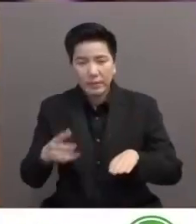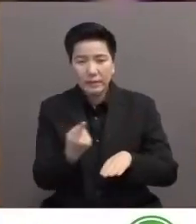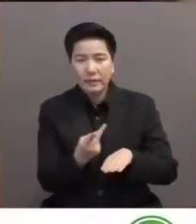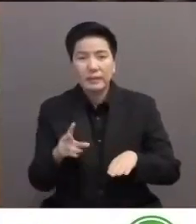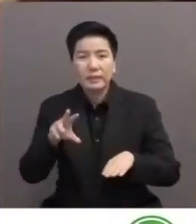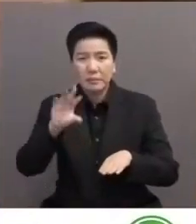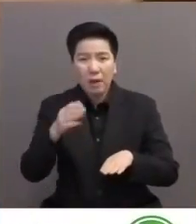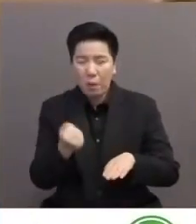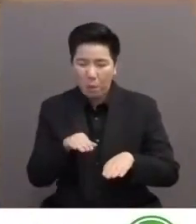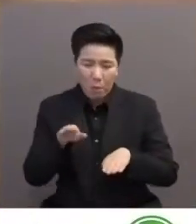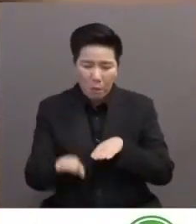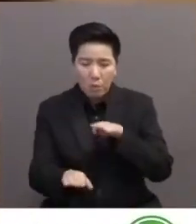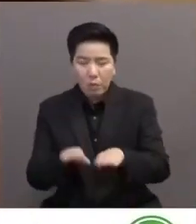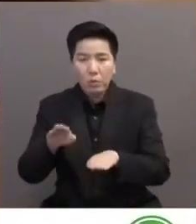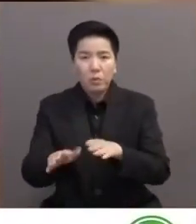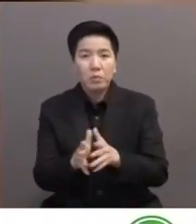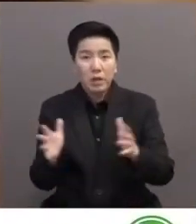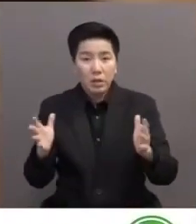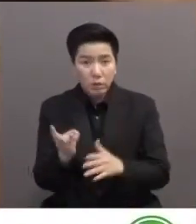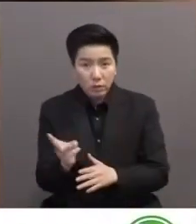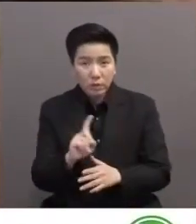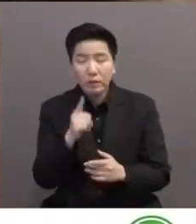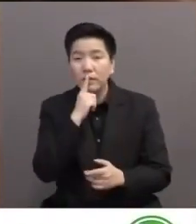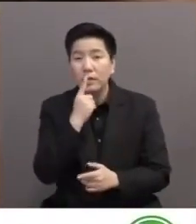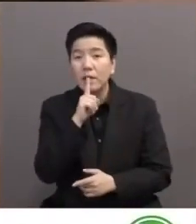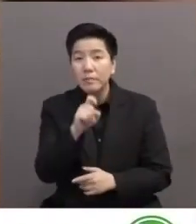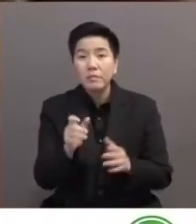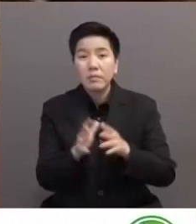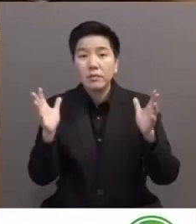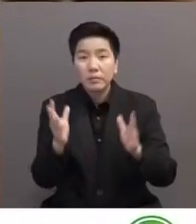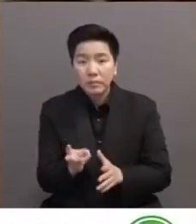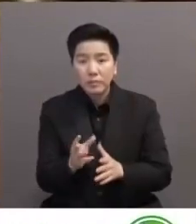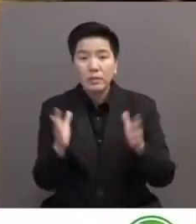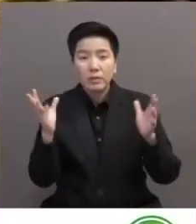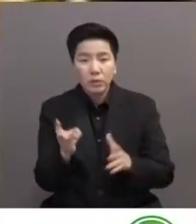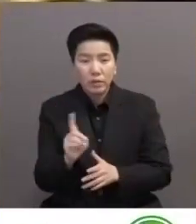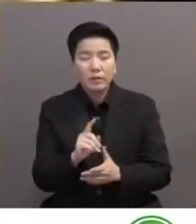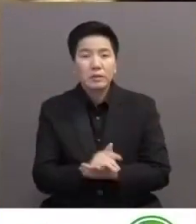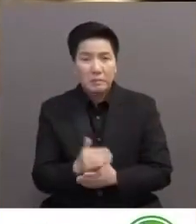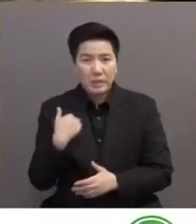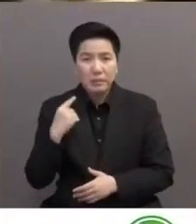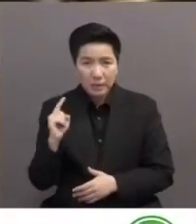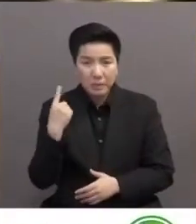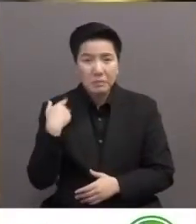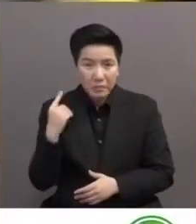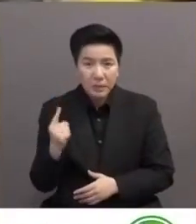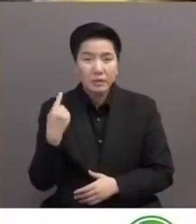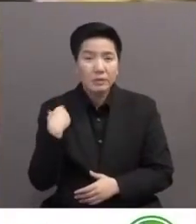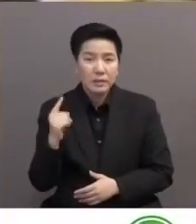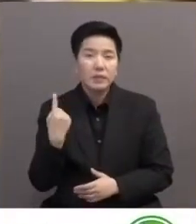อะไหมเยอะไหมเยอะไหมเยอะไหมเยอะไหมถามจริงว่าเยอะไหมเอ้ายังมีอีกครับยังมีอีก